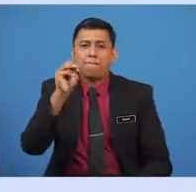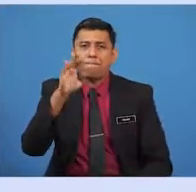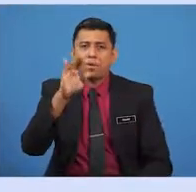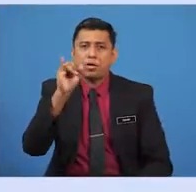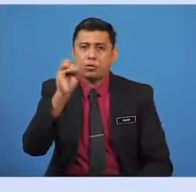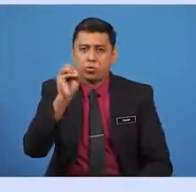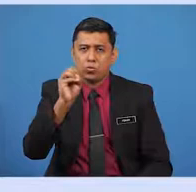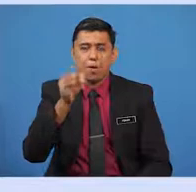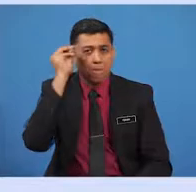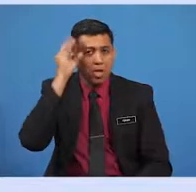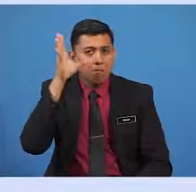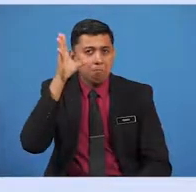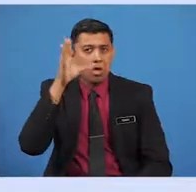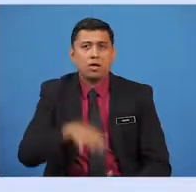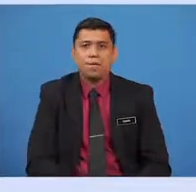menjadi blastocista.